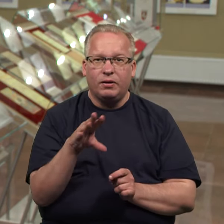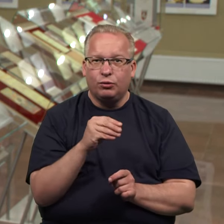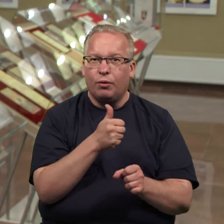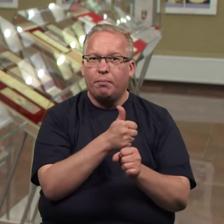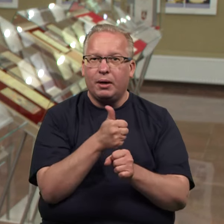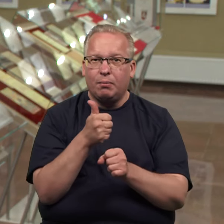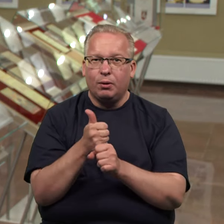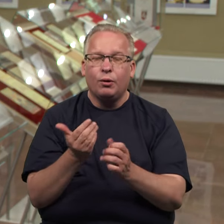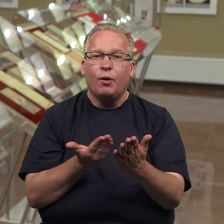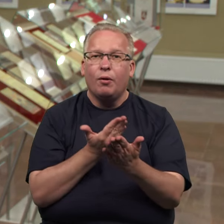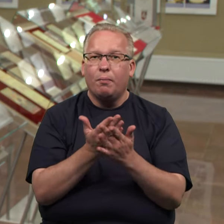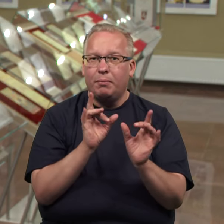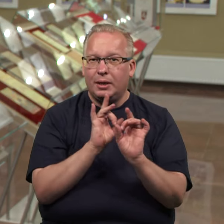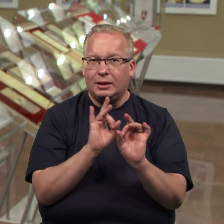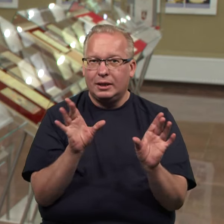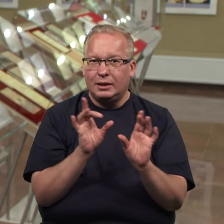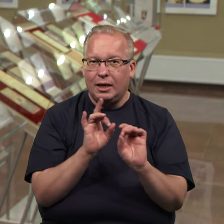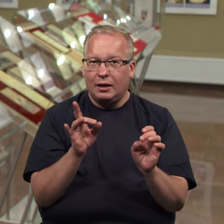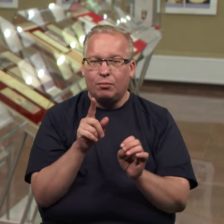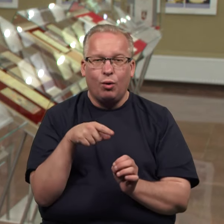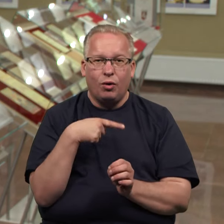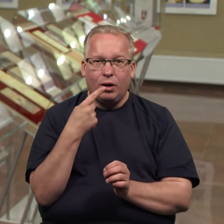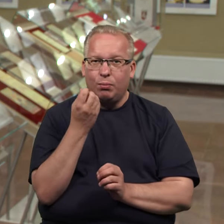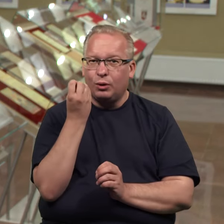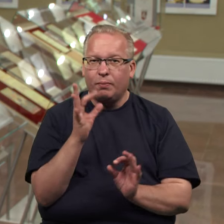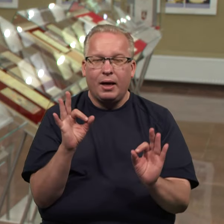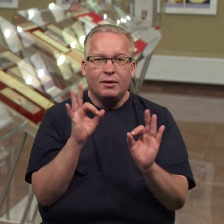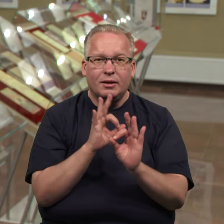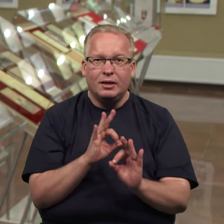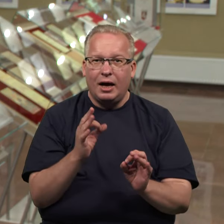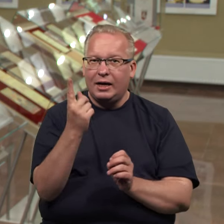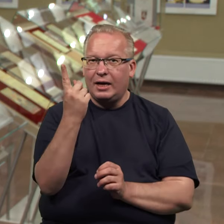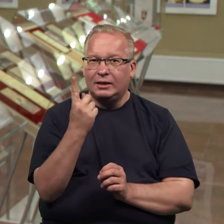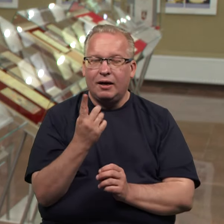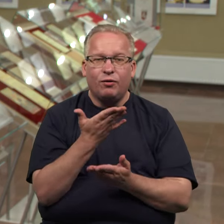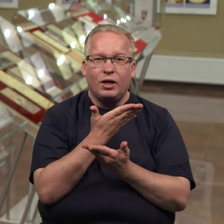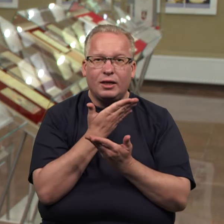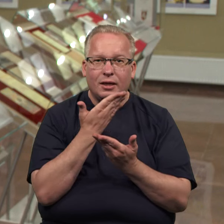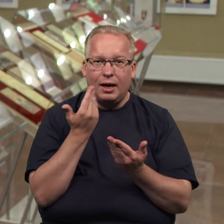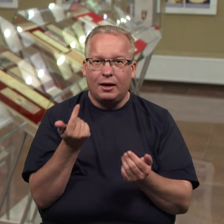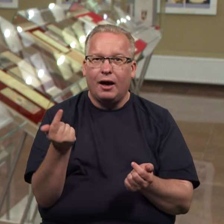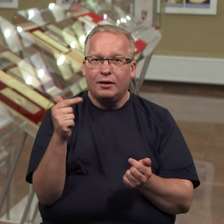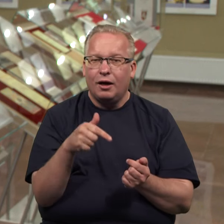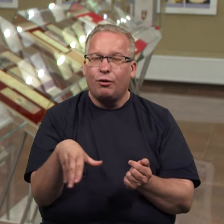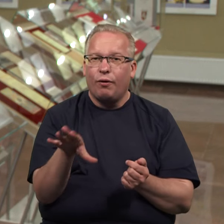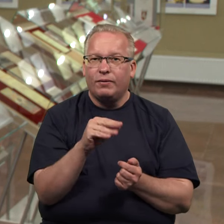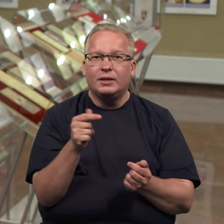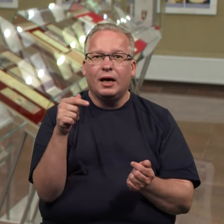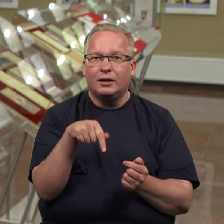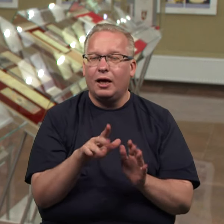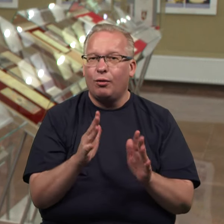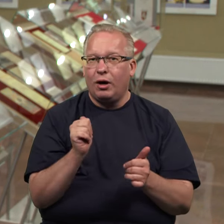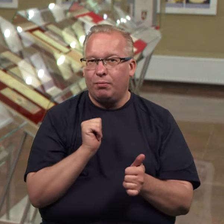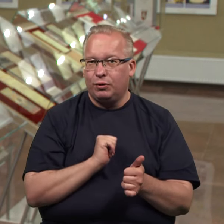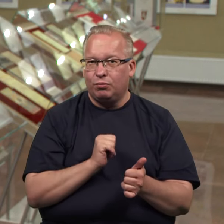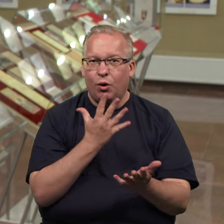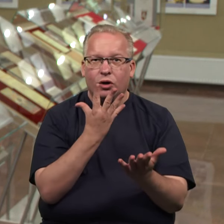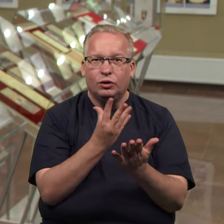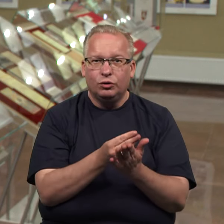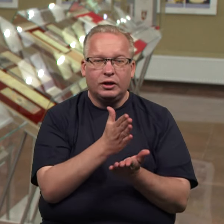pirmininkų prisistatymo kalbas ir supratau, kad niekas dievų neatėjo į Seimą. Visi atėjo kaip žmonės, su